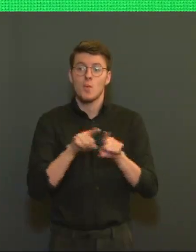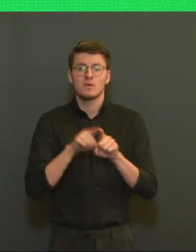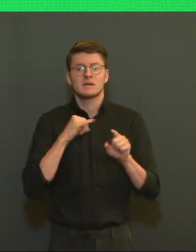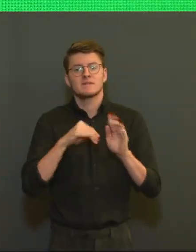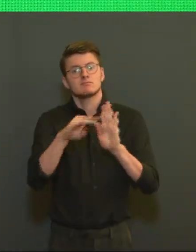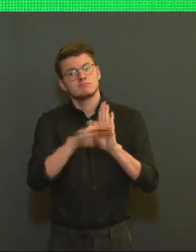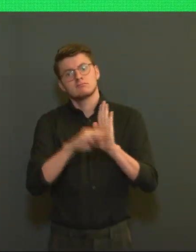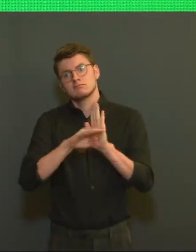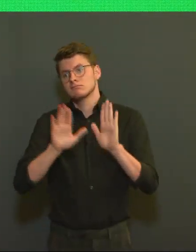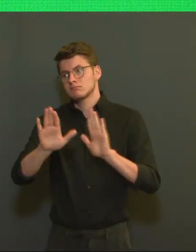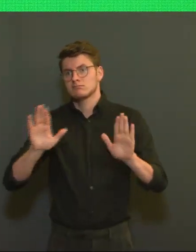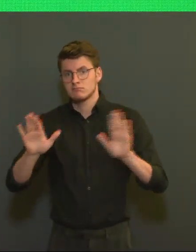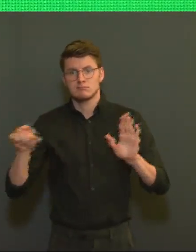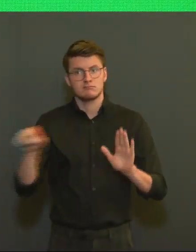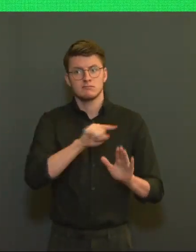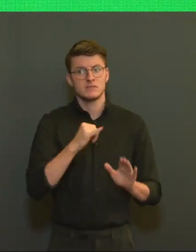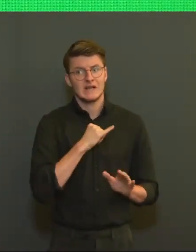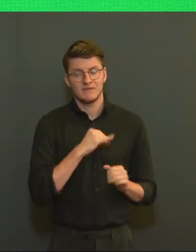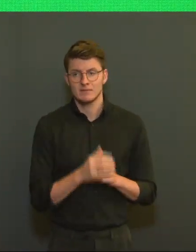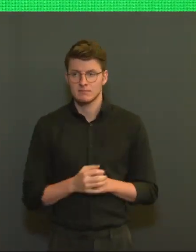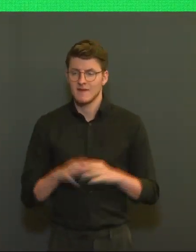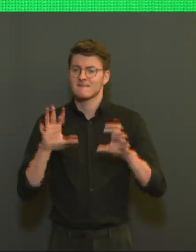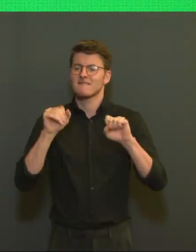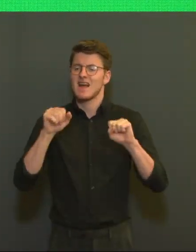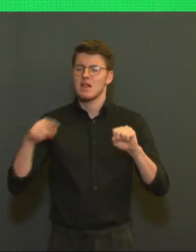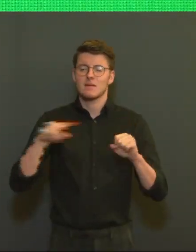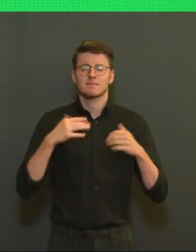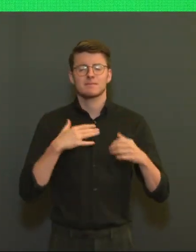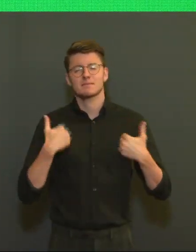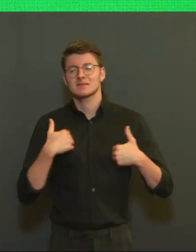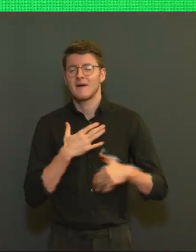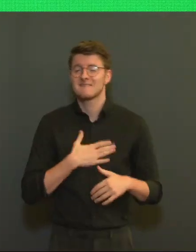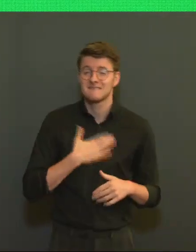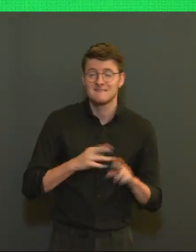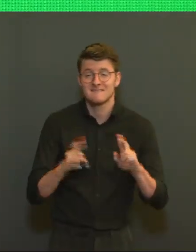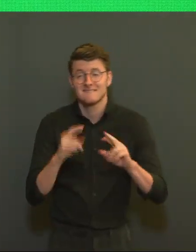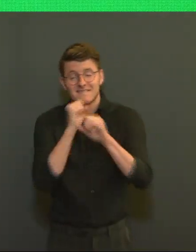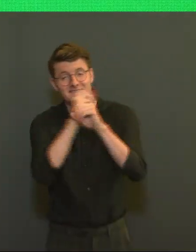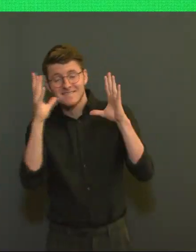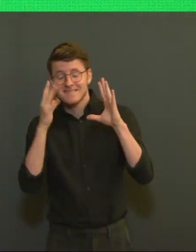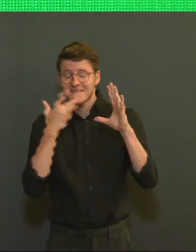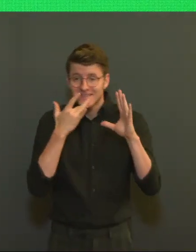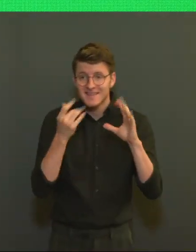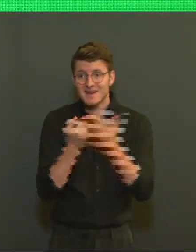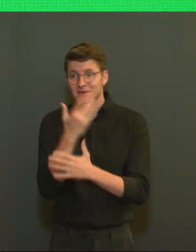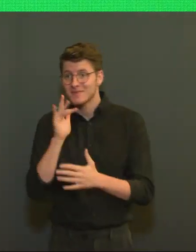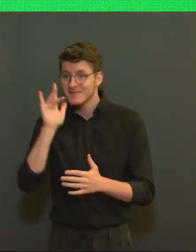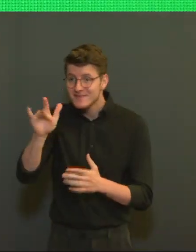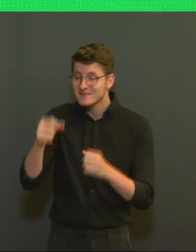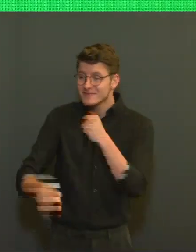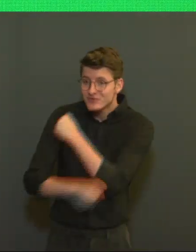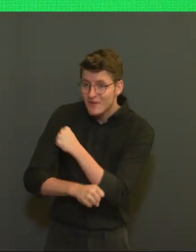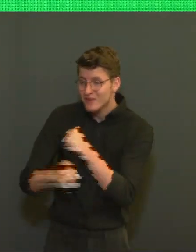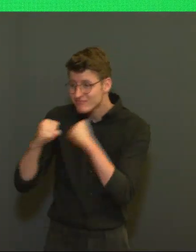hebben uitgekeken om terug naar een toneelvoorstelling of naar een concert te gaan of hun ploeg terug live aan te moedigen. Deze